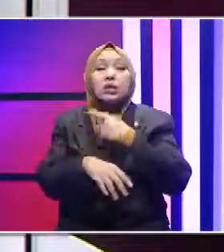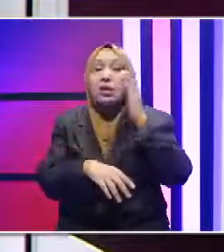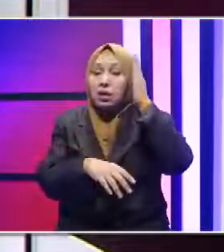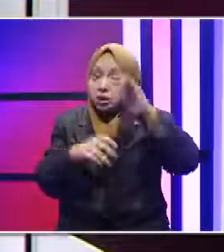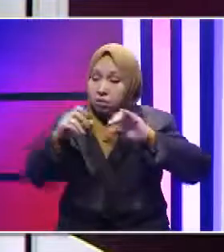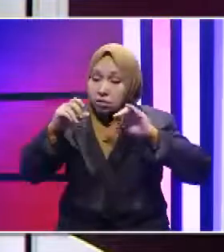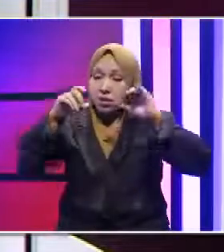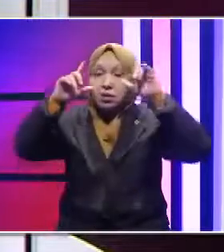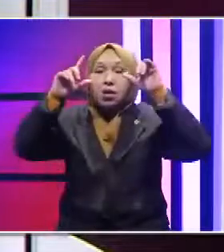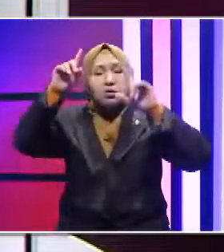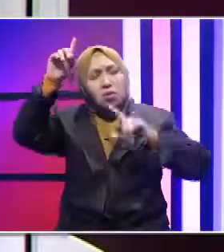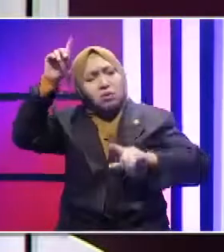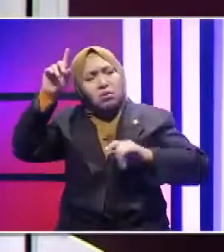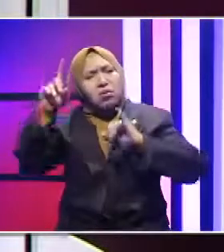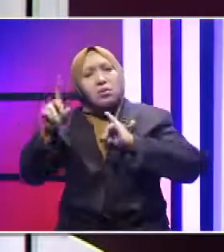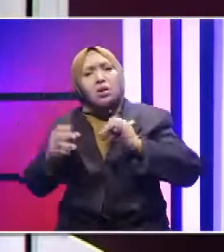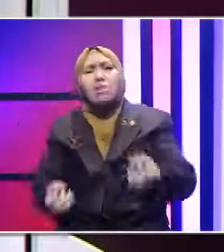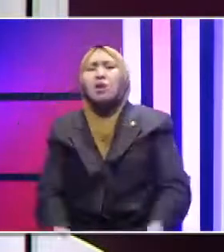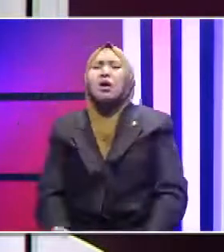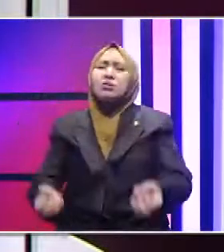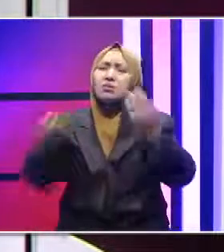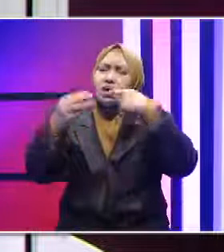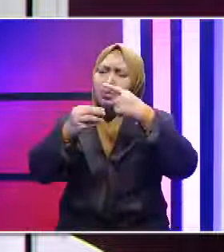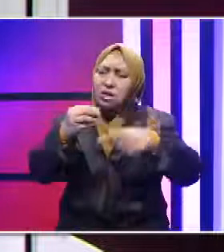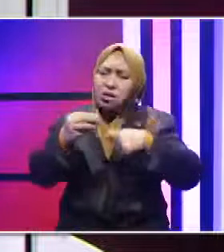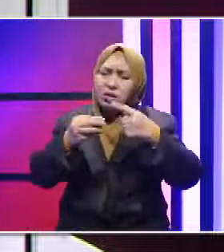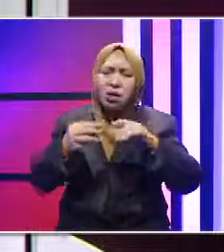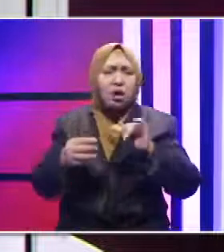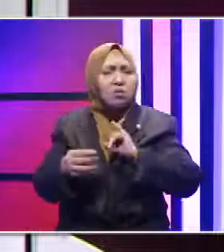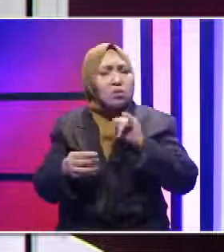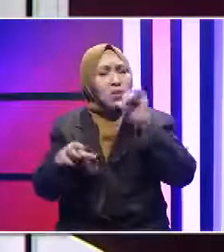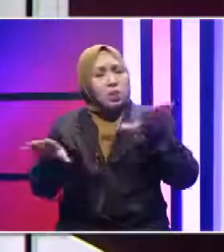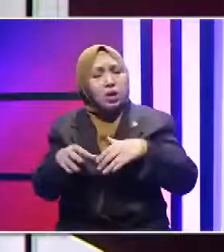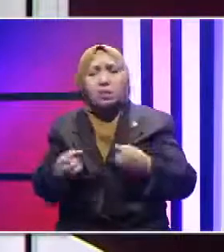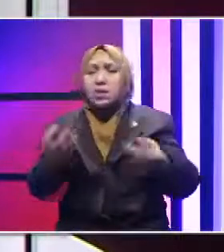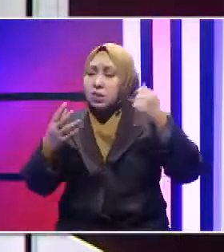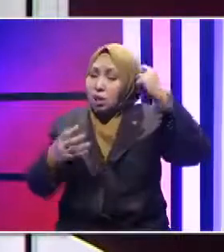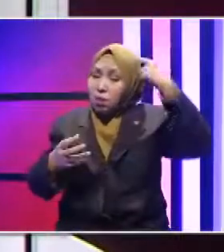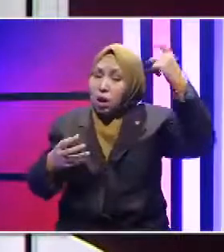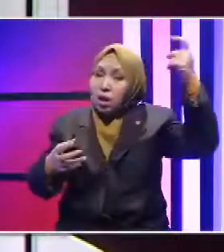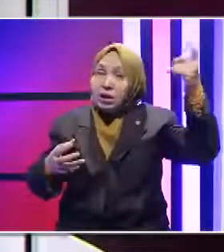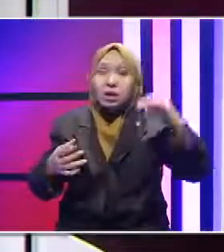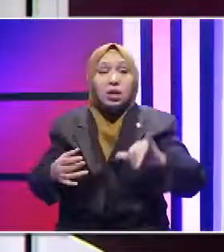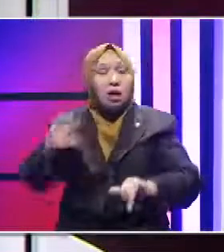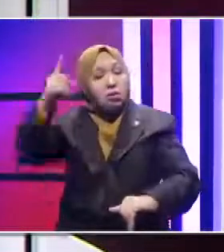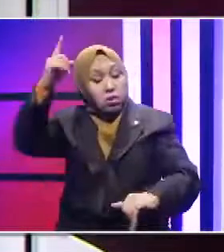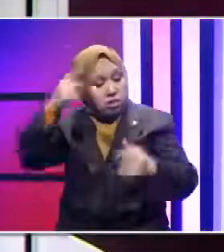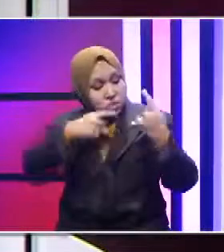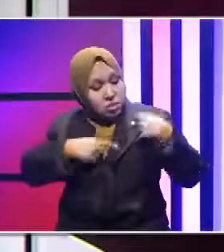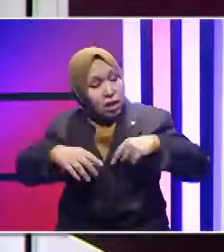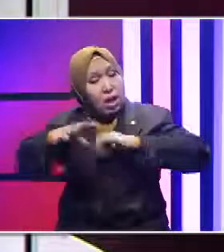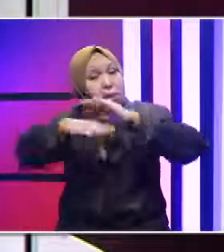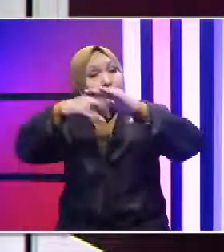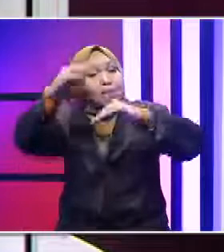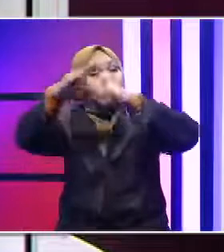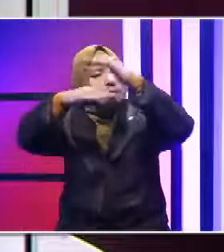ustaz, ya, bahawa ya Allah, aku ni banyak benda aku tak buat lagi, banyak aku lalaikan, yang Allah sedang bina